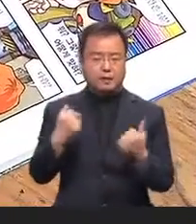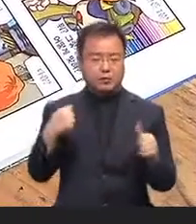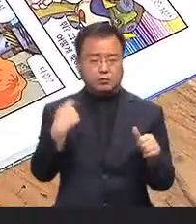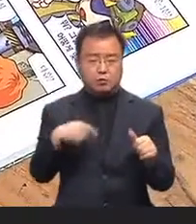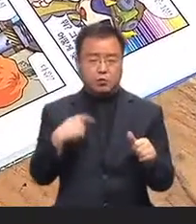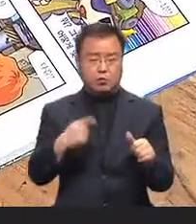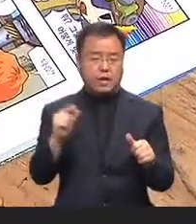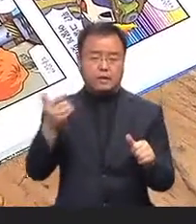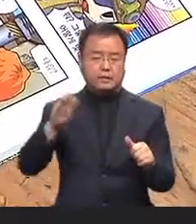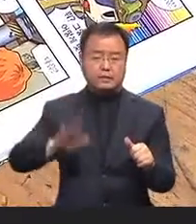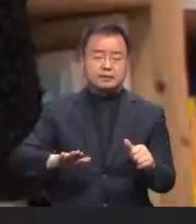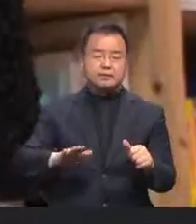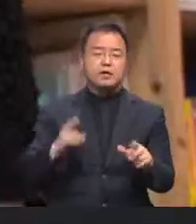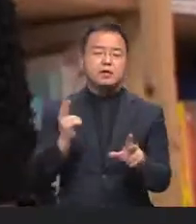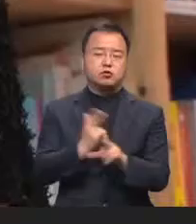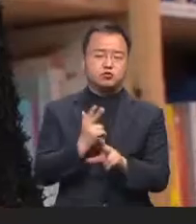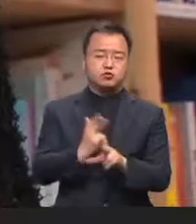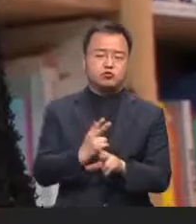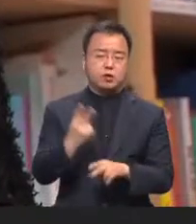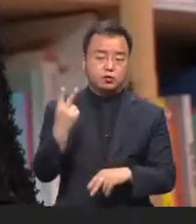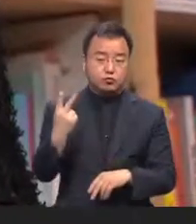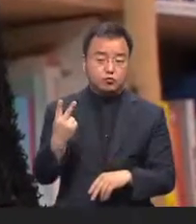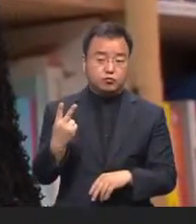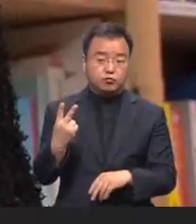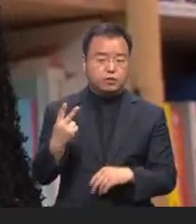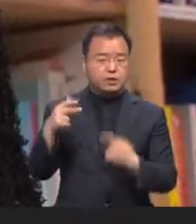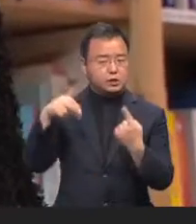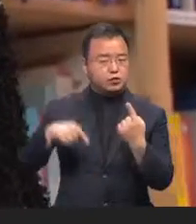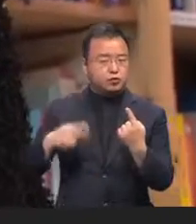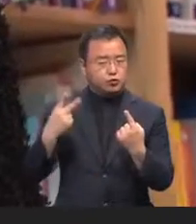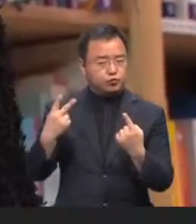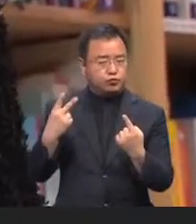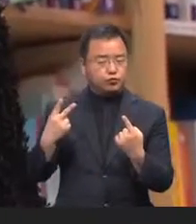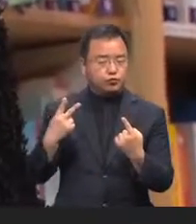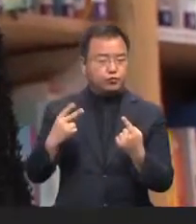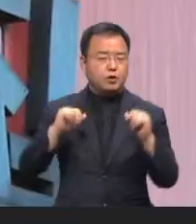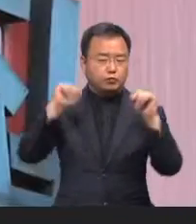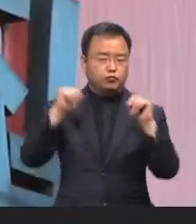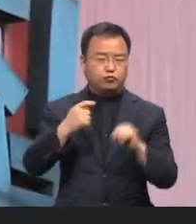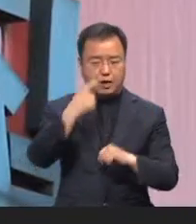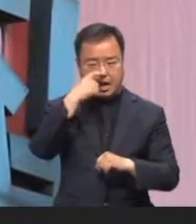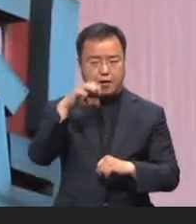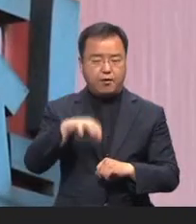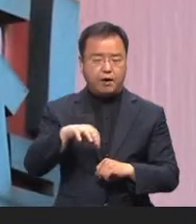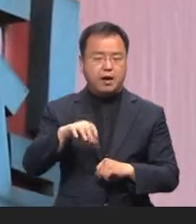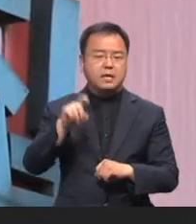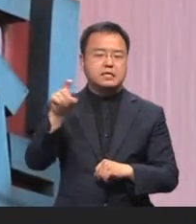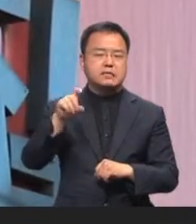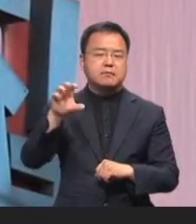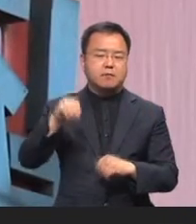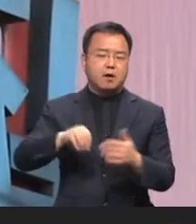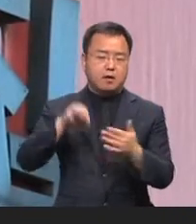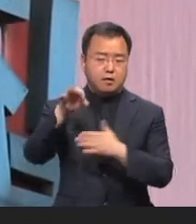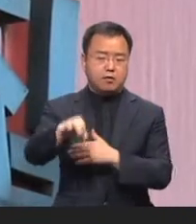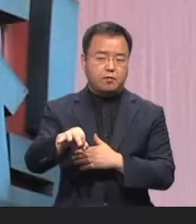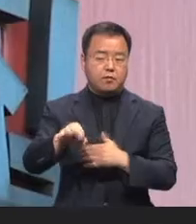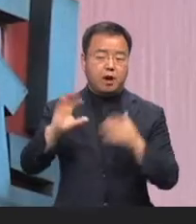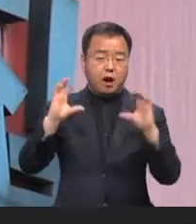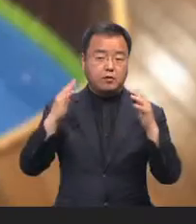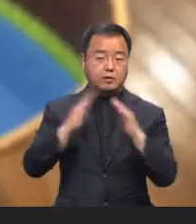일주일에 두 번 가는 운동 학원 만으로도 한달에 10만원이 나갑니다 어린이집 방법 프로그램도